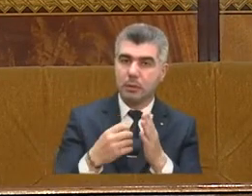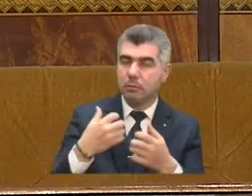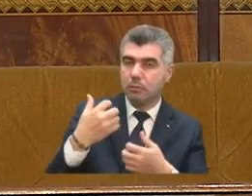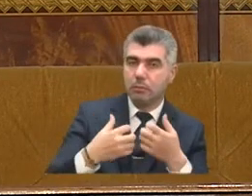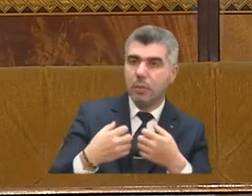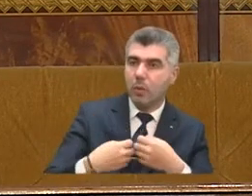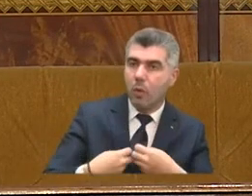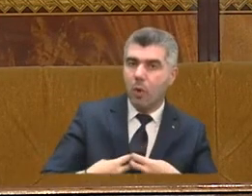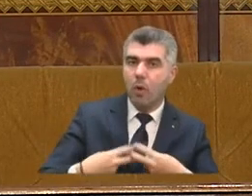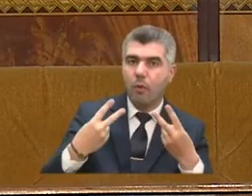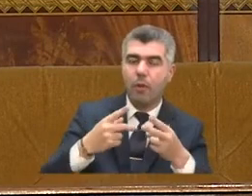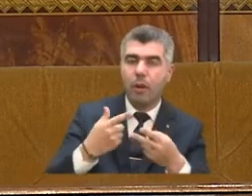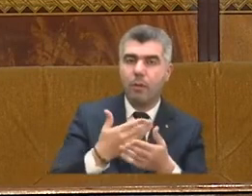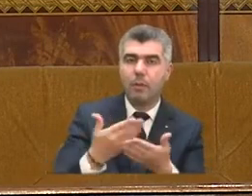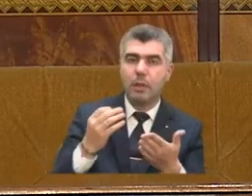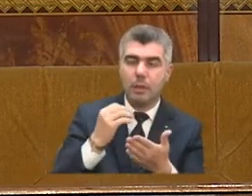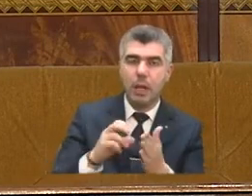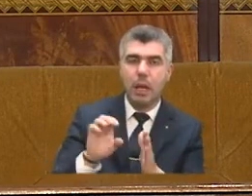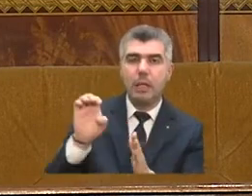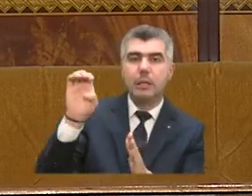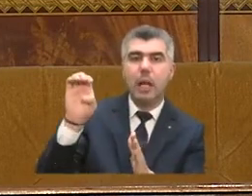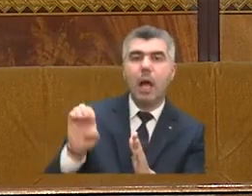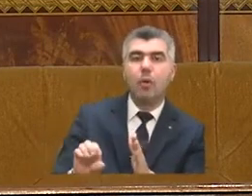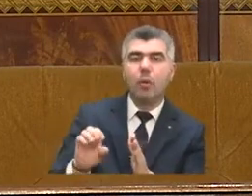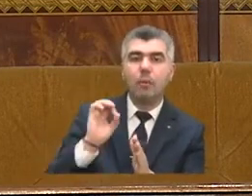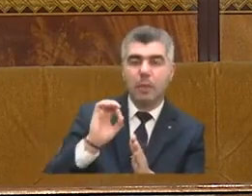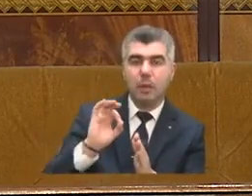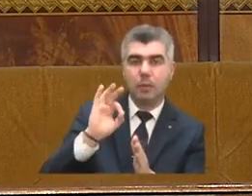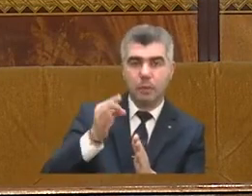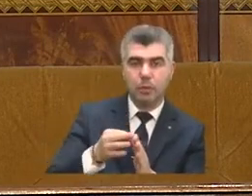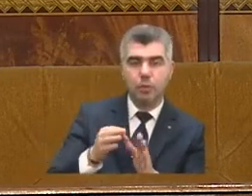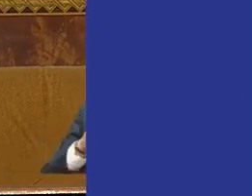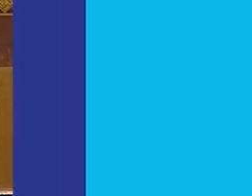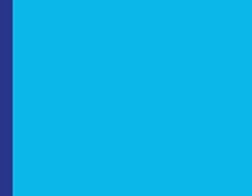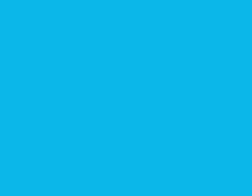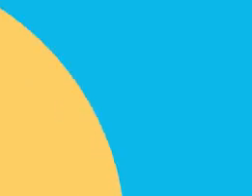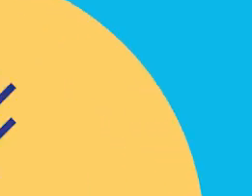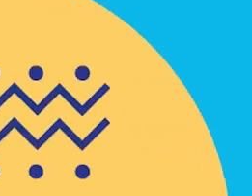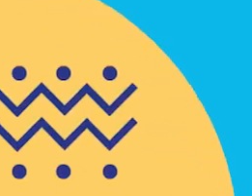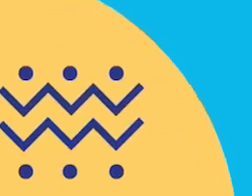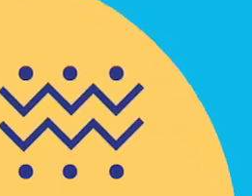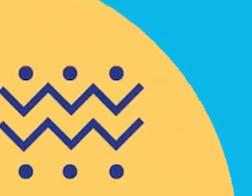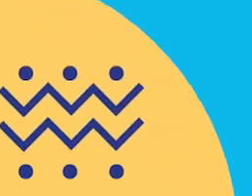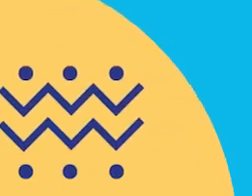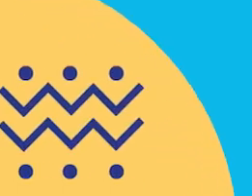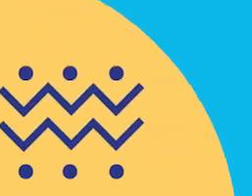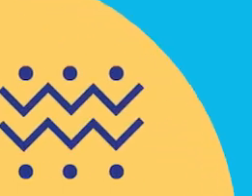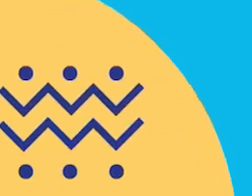الصعيد الوطني وخصوصا الأقاليم الجنوبية لأن حباها الله بالشمس والماء. انتهى الوقت.